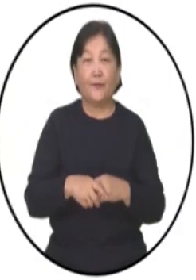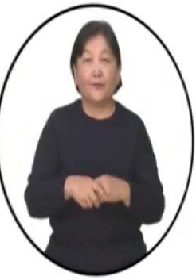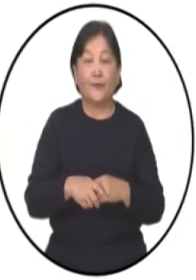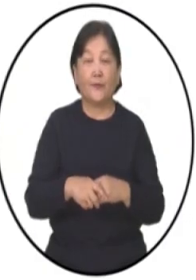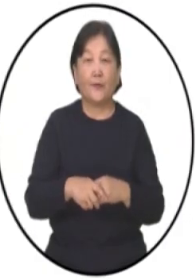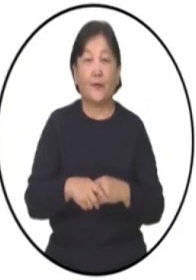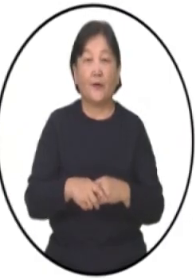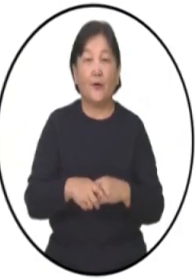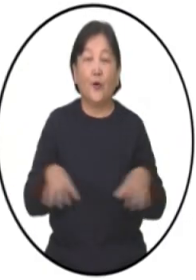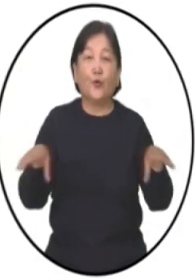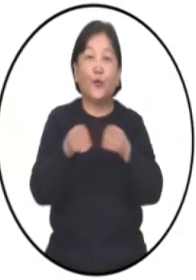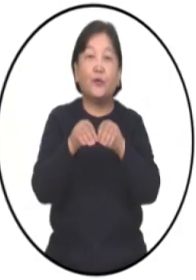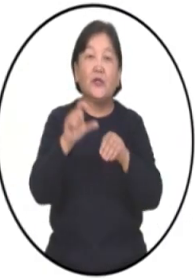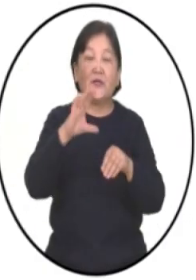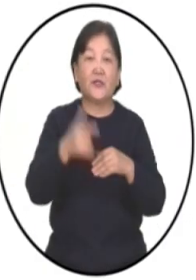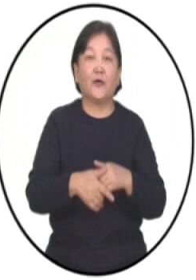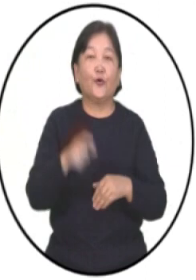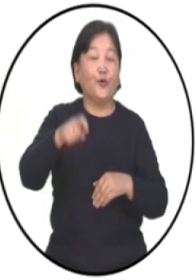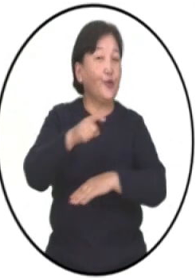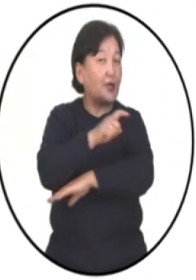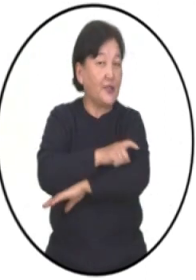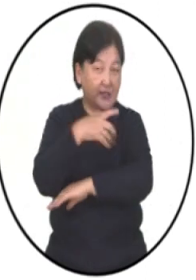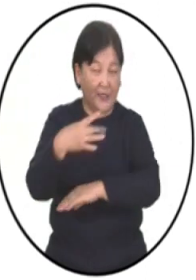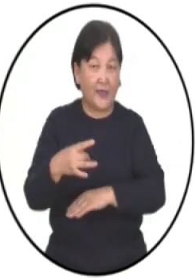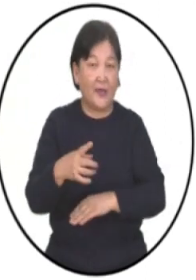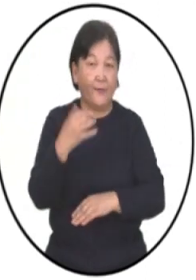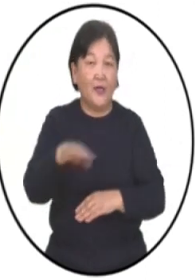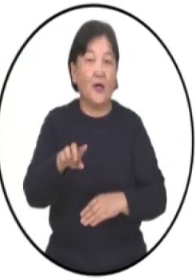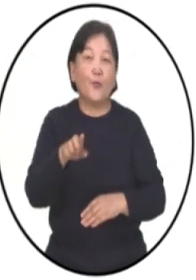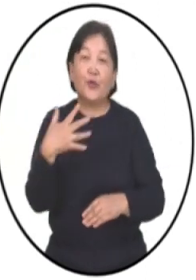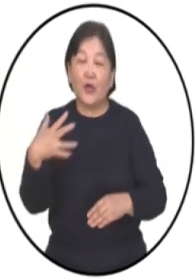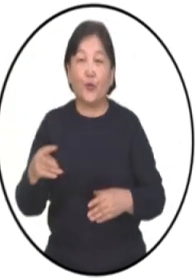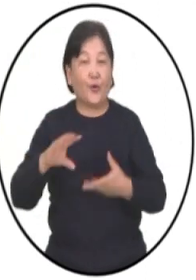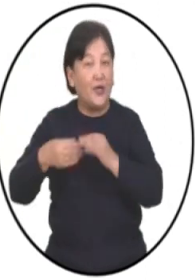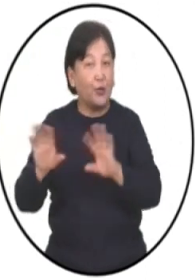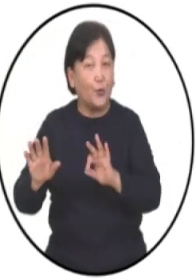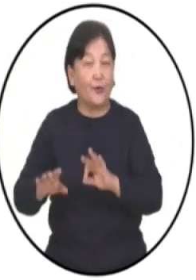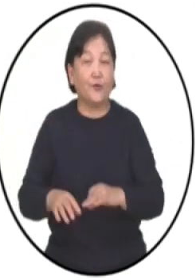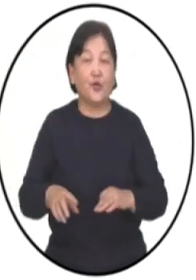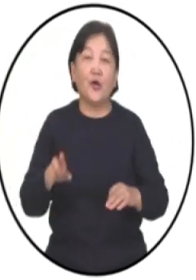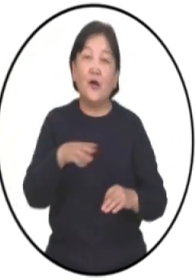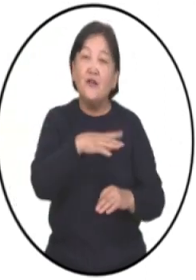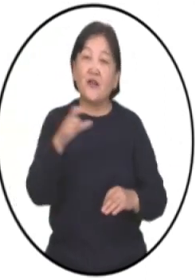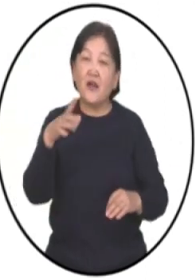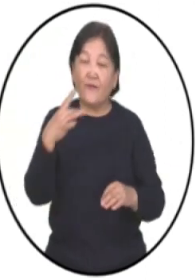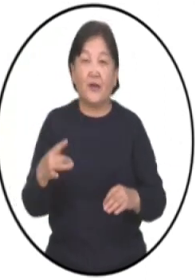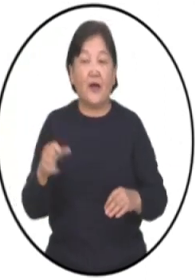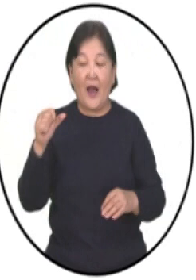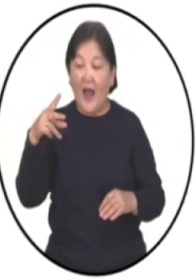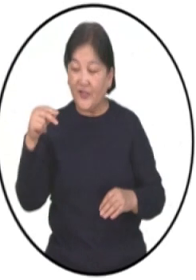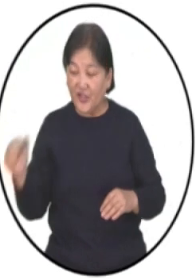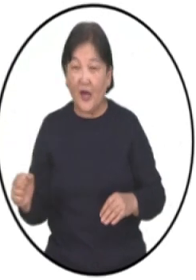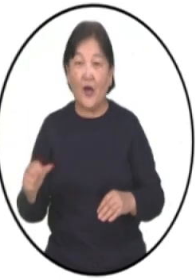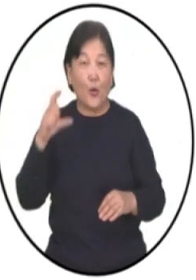За дүнлэлт хэсэг. Тэгвэл өнөөдрийн хичээлээр бид нар бүтээгдэхүүн үйлдвэрлэдэггүй боловч тээврийн салбар ачаа бараа хүн амын